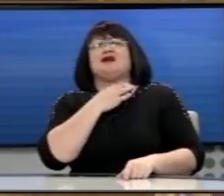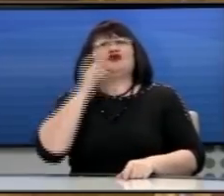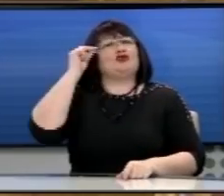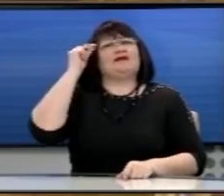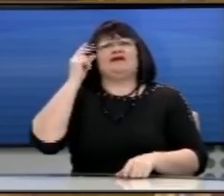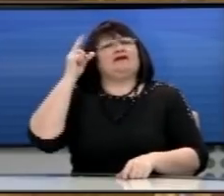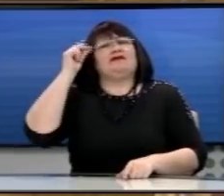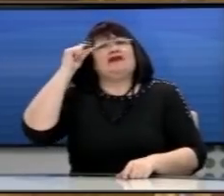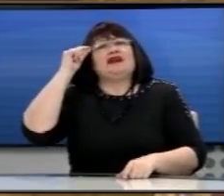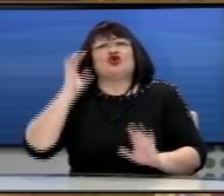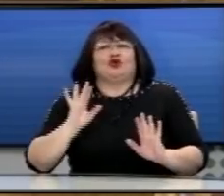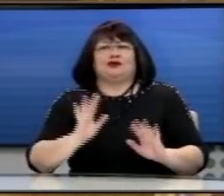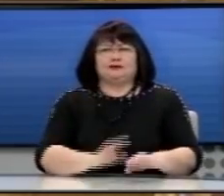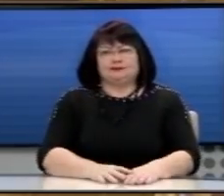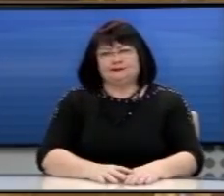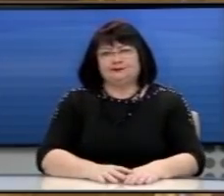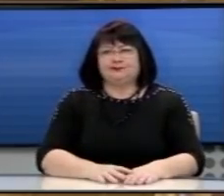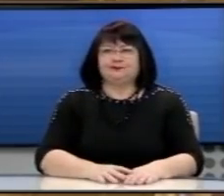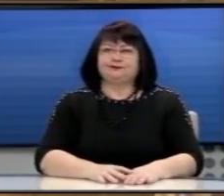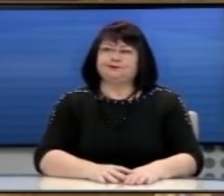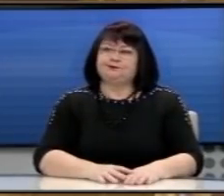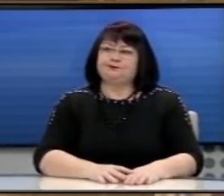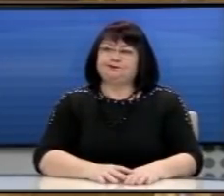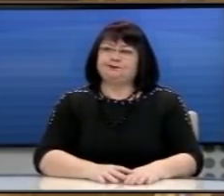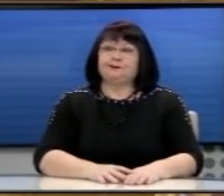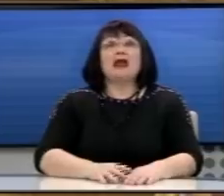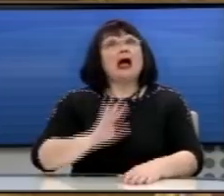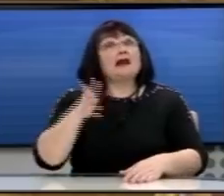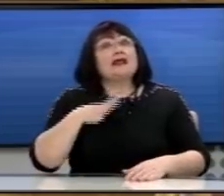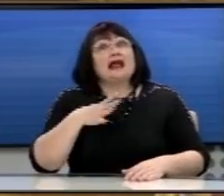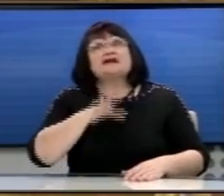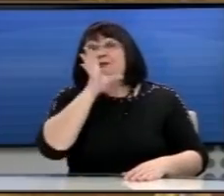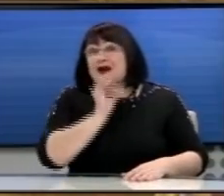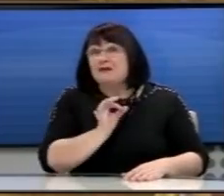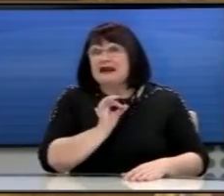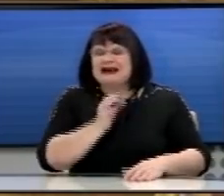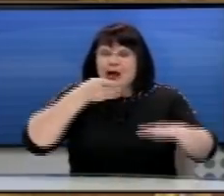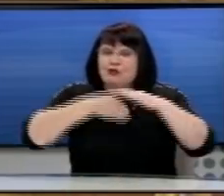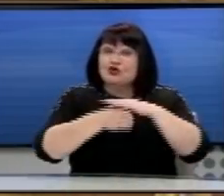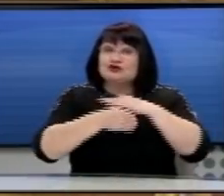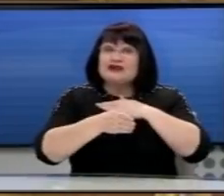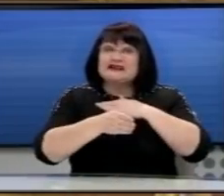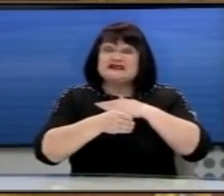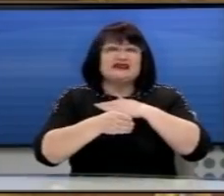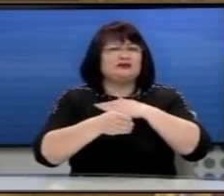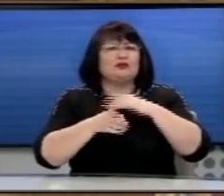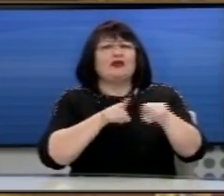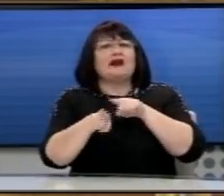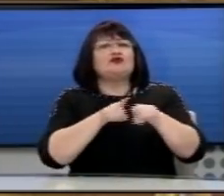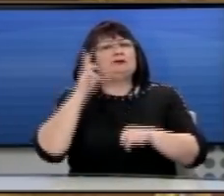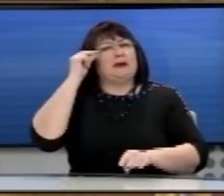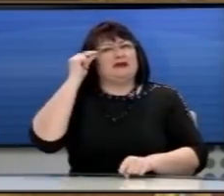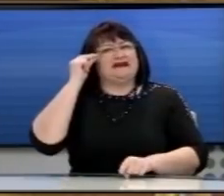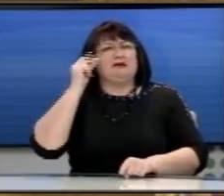ανάγκες. Αν θέλετε ειλικρινά να αποκλείσετε την πρόσβαση όσων δεν έχουν σχέση